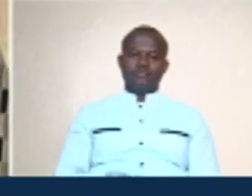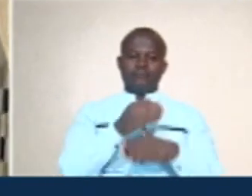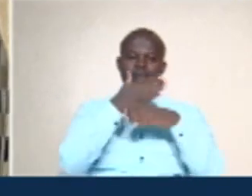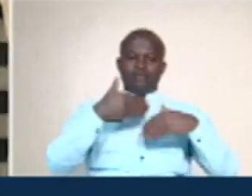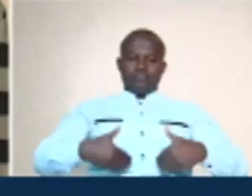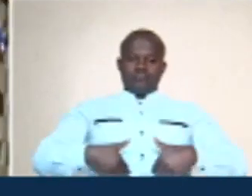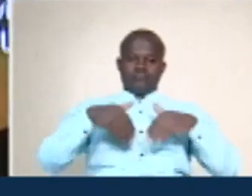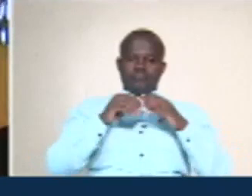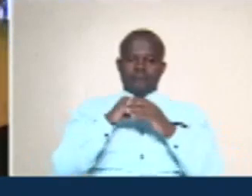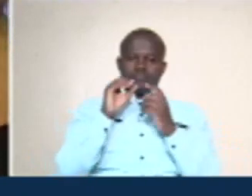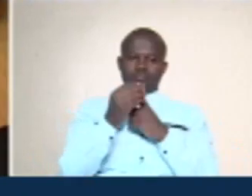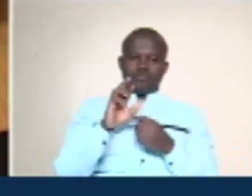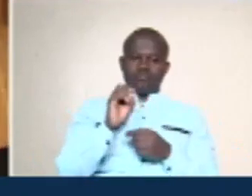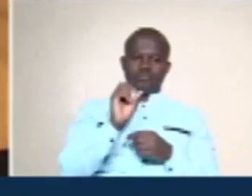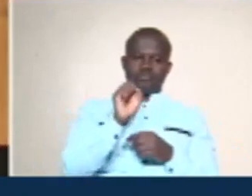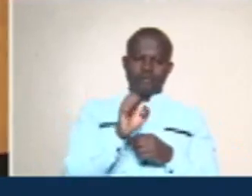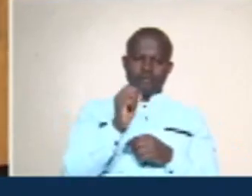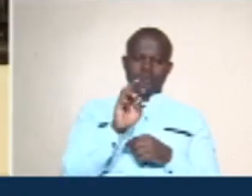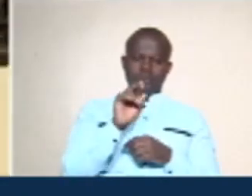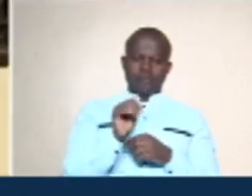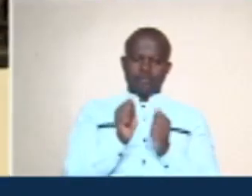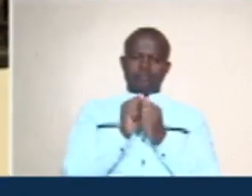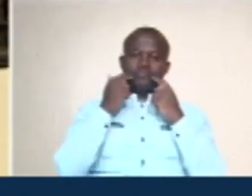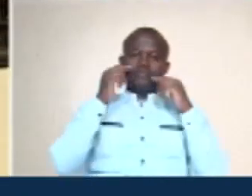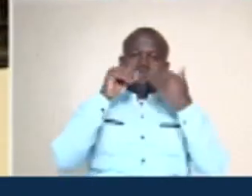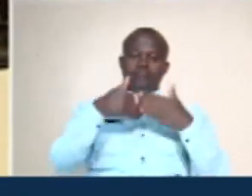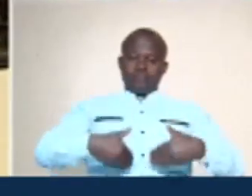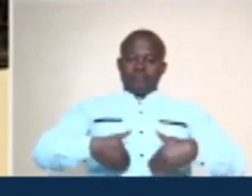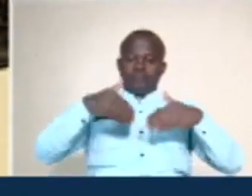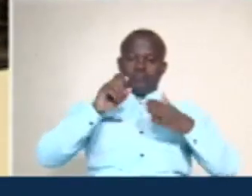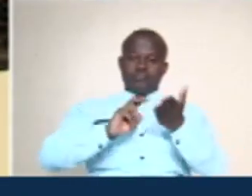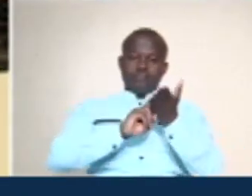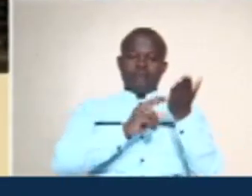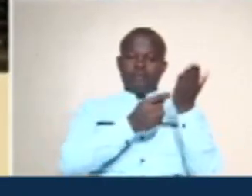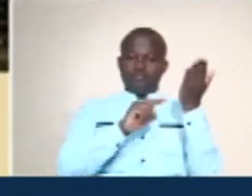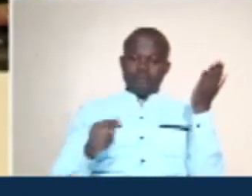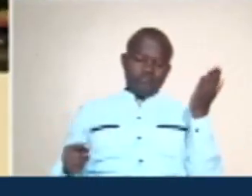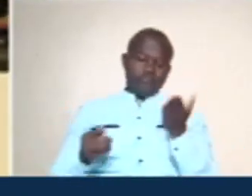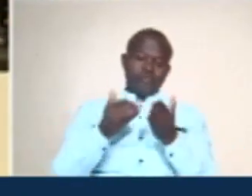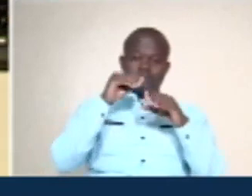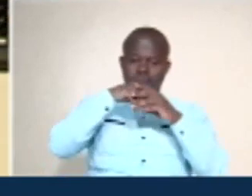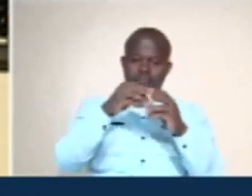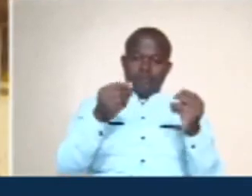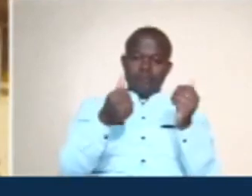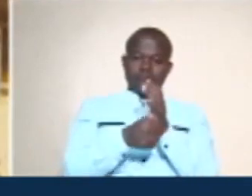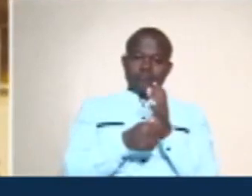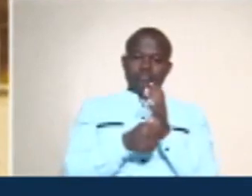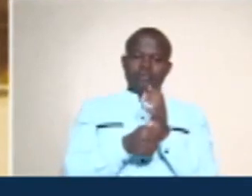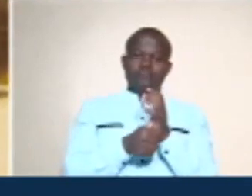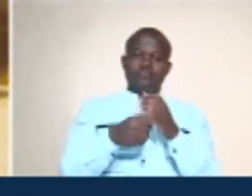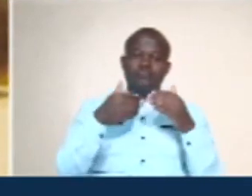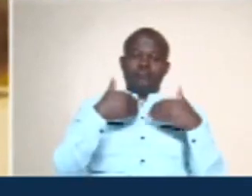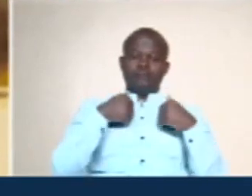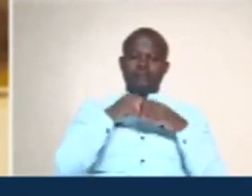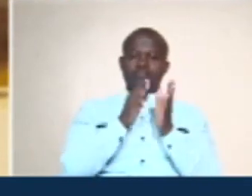Minisitiri w'urubyiruko n'umuco Rosemary Mbabazi asanga urubyiruko rukwiye kwifashisha ikoranabuhanga rihari mu gukemura ibibazo